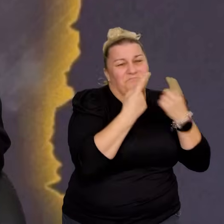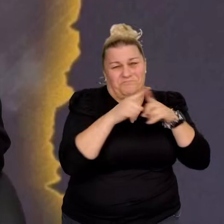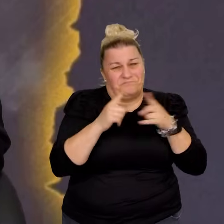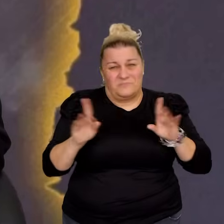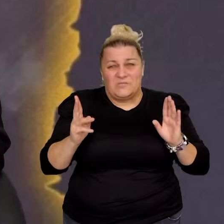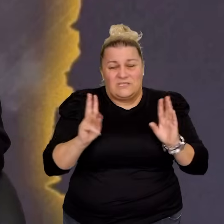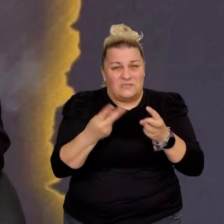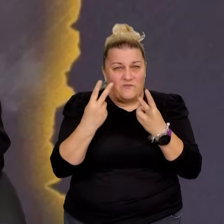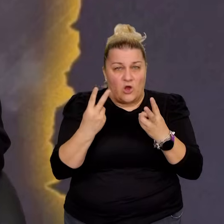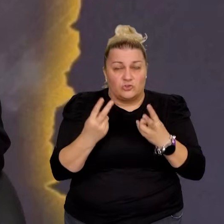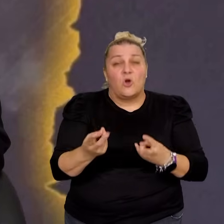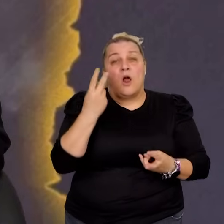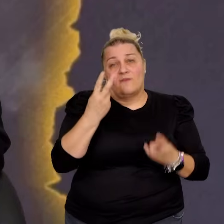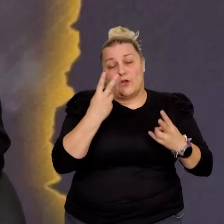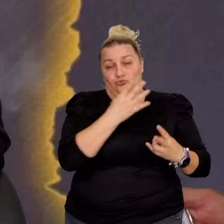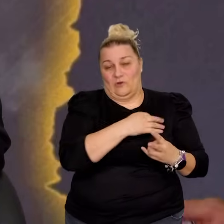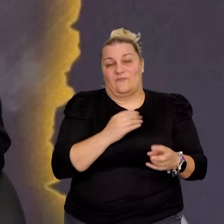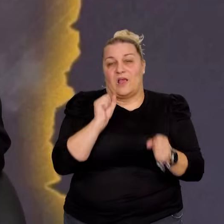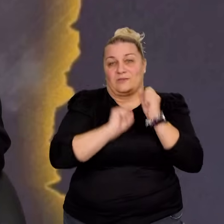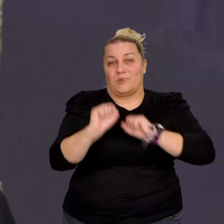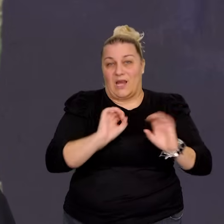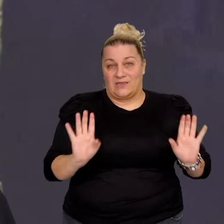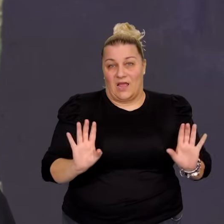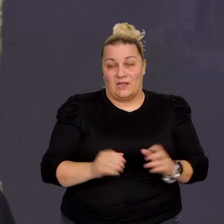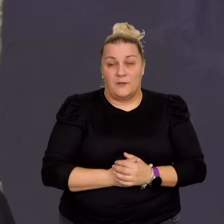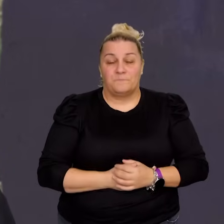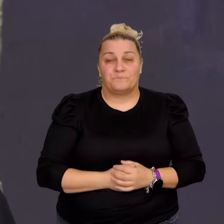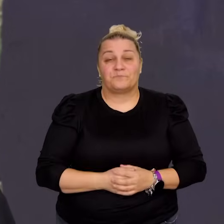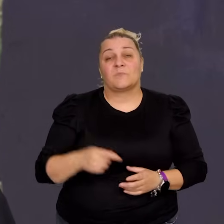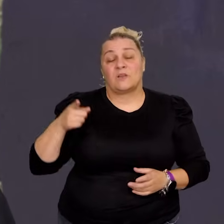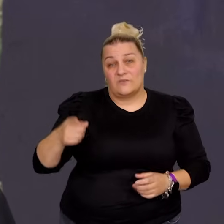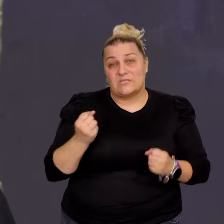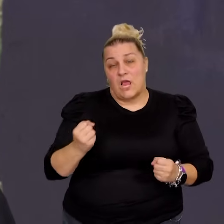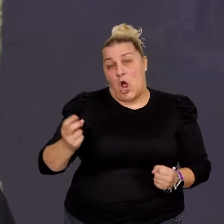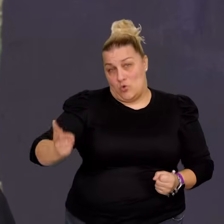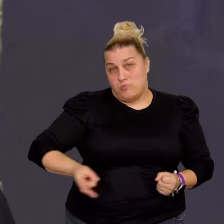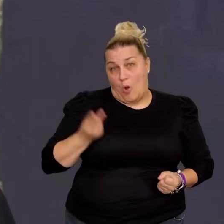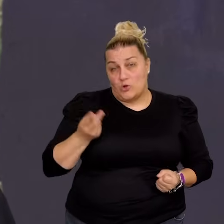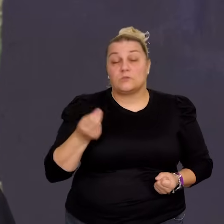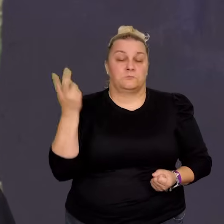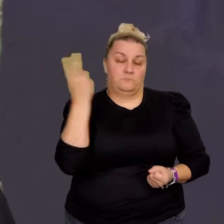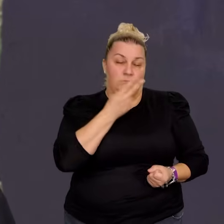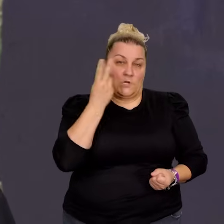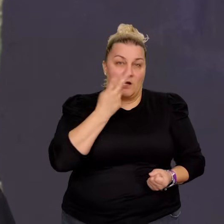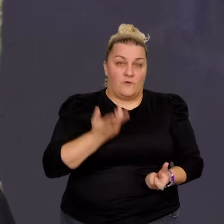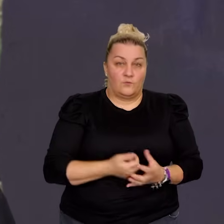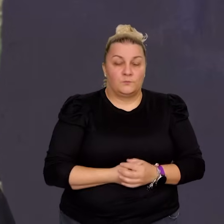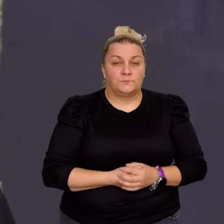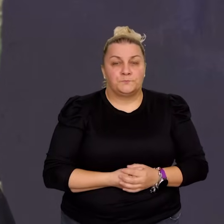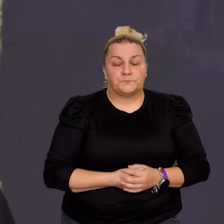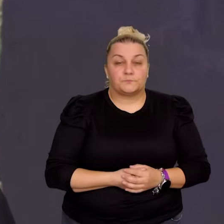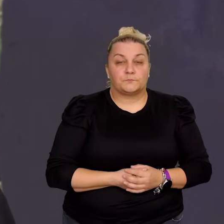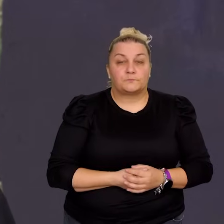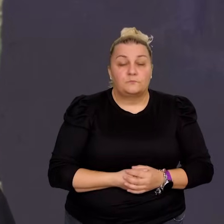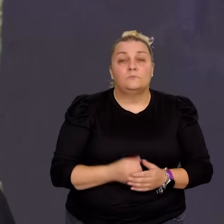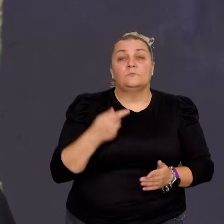ali da ih je bilo, bilo ih je svakako. Da, ono na što ste vi i mi svi itekako ponosni. Bilo je u